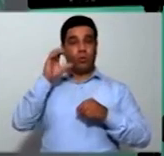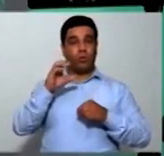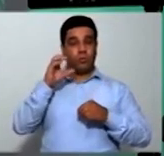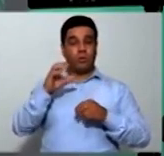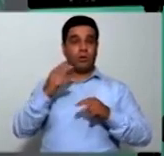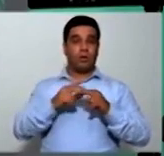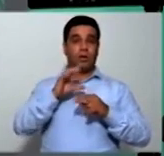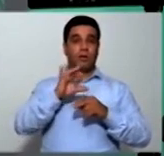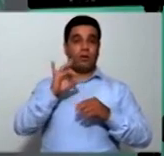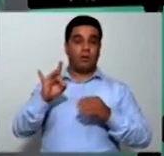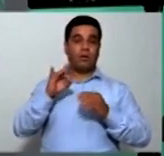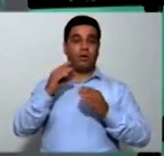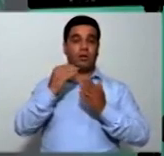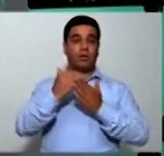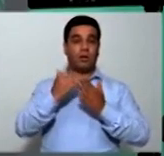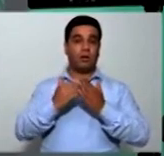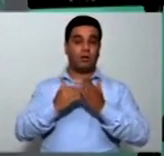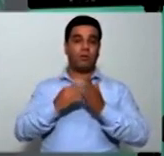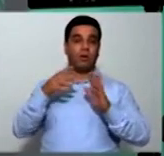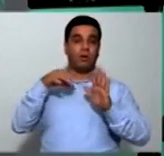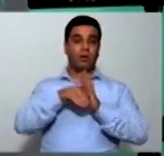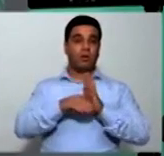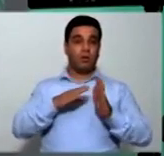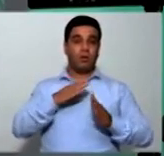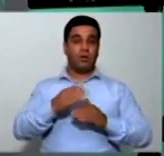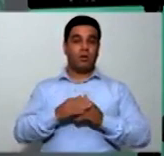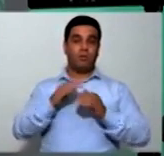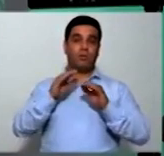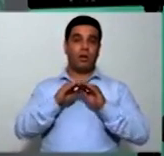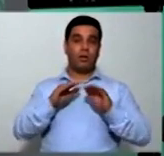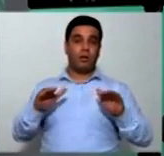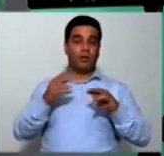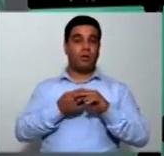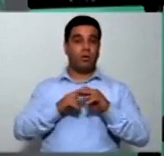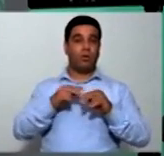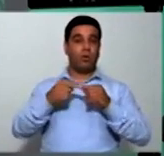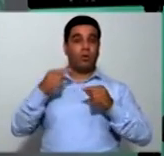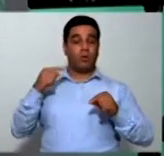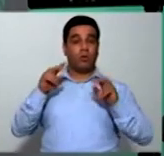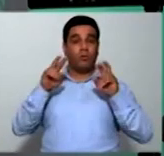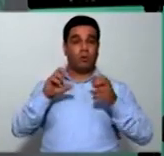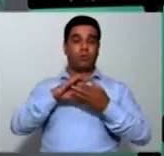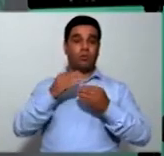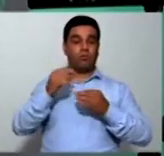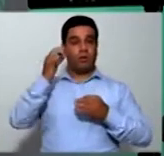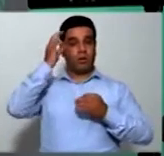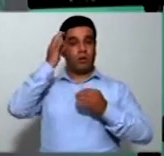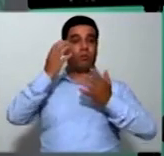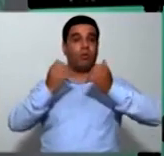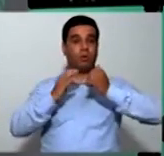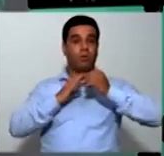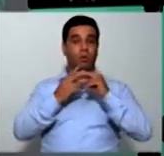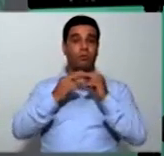O'zbekiston SSR tarkibiga kiritildi. Aziz o'quvchilar, o'tgan mavzuimizni biroz eslab olgan